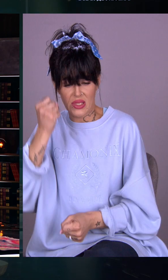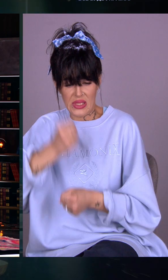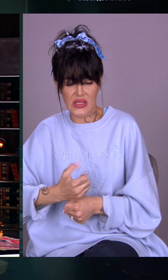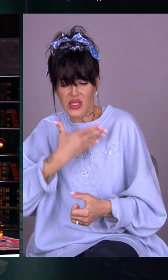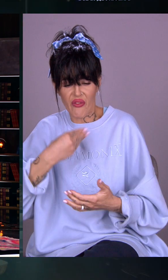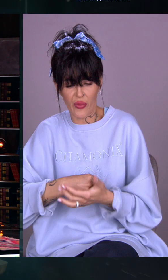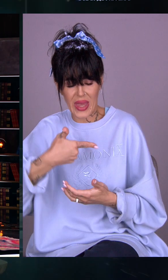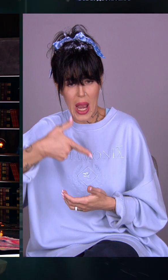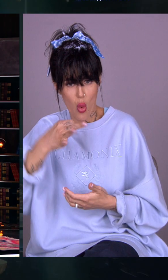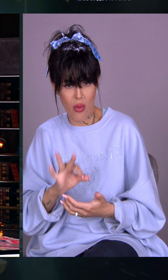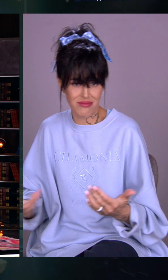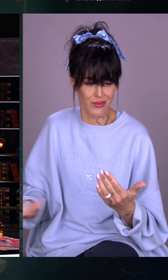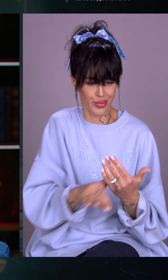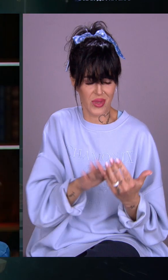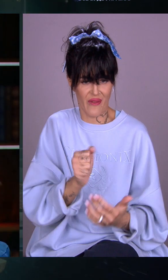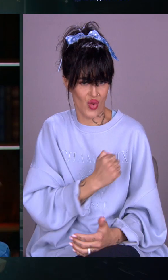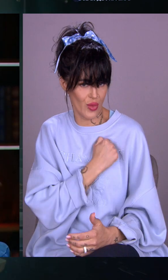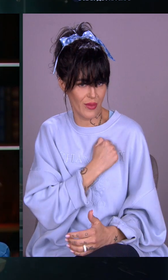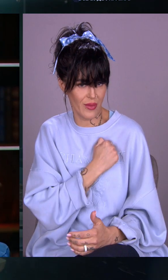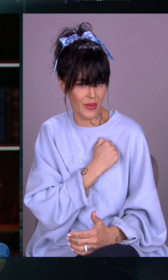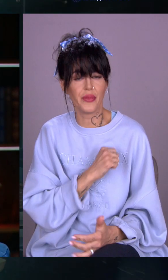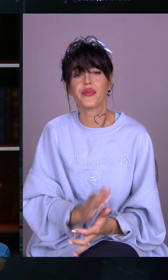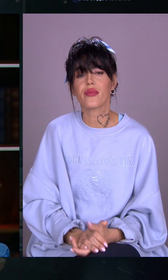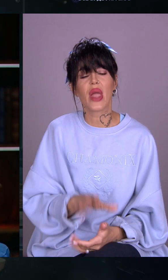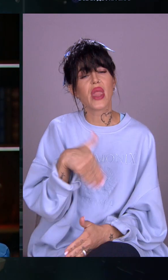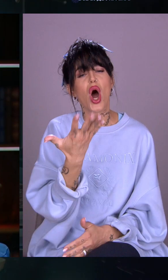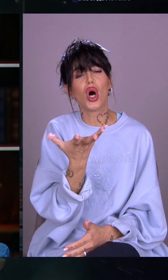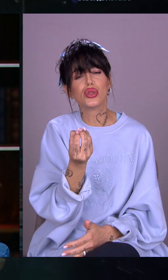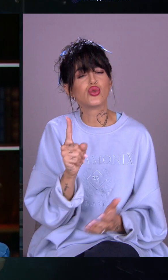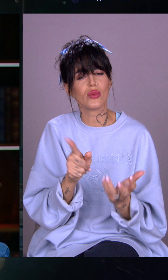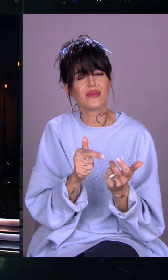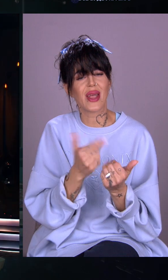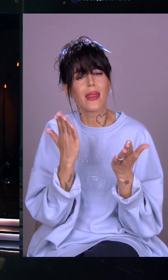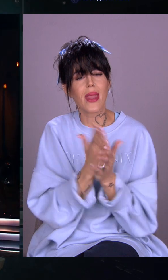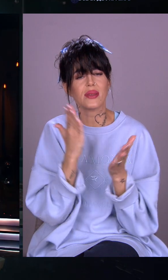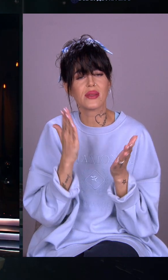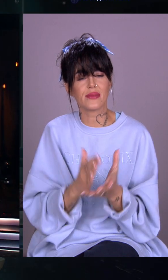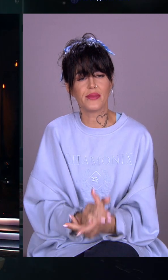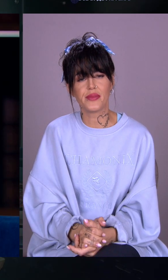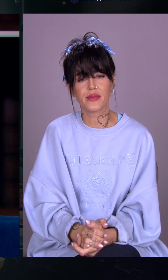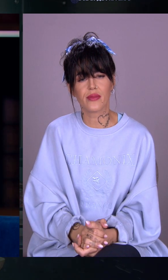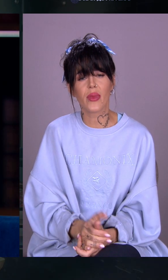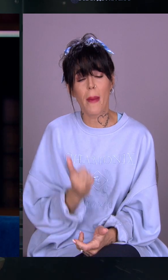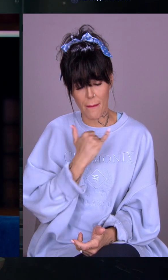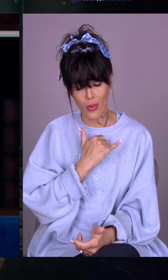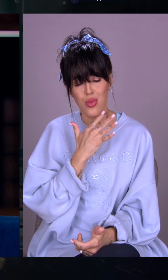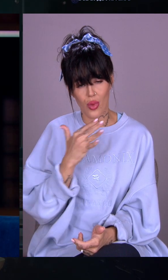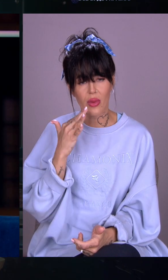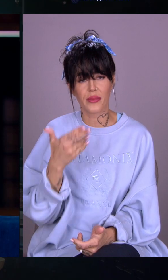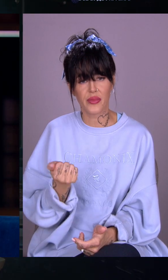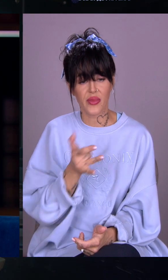дуже вражена. І що ще? Що ще вдалося? Які ще перемоги є? Ну, багато, насправді. За цей